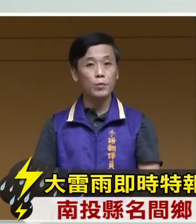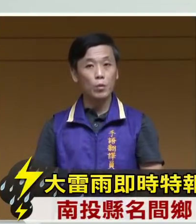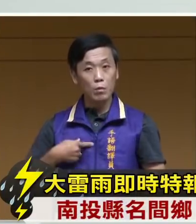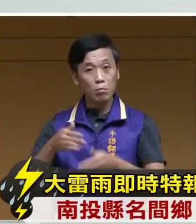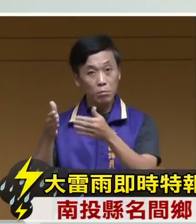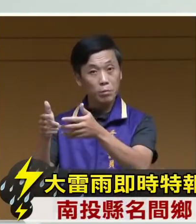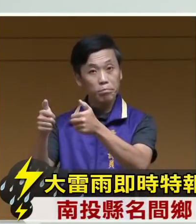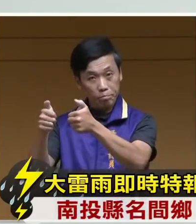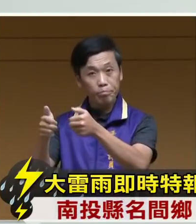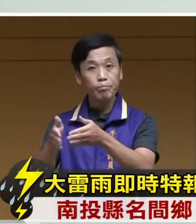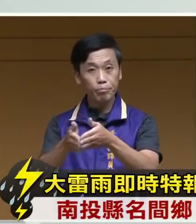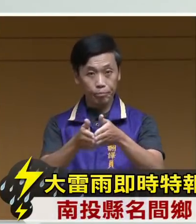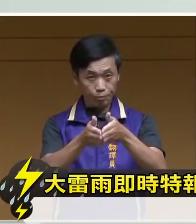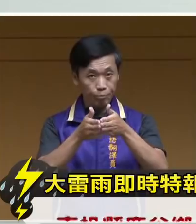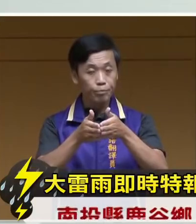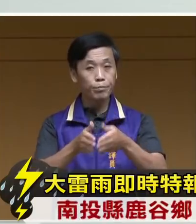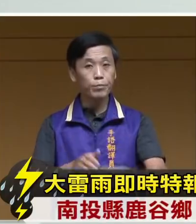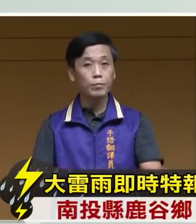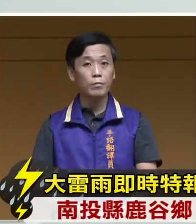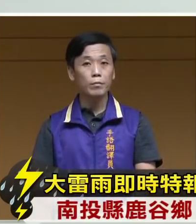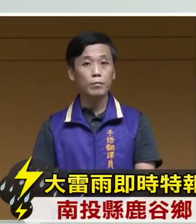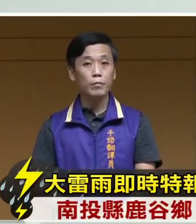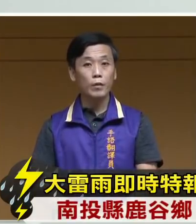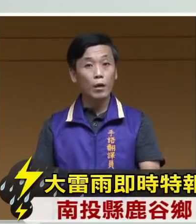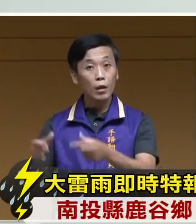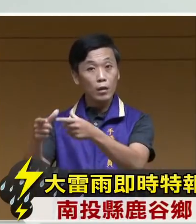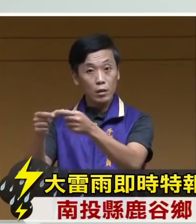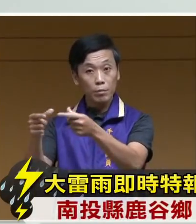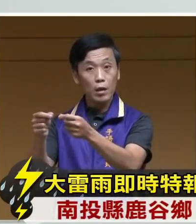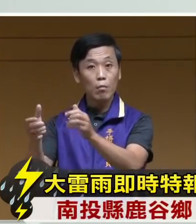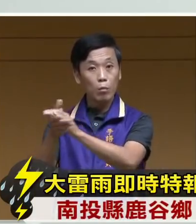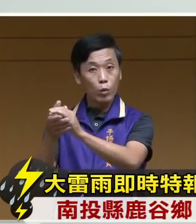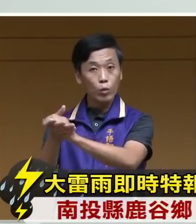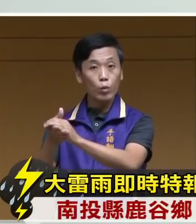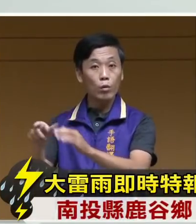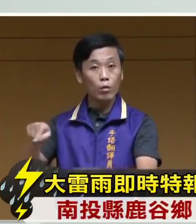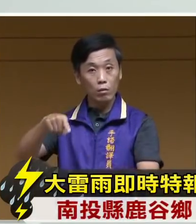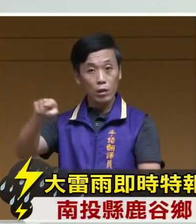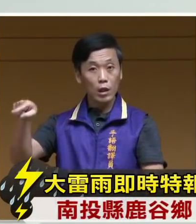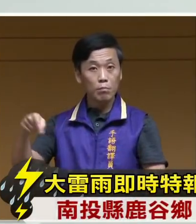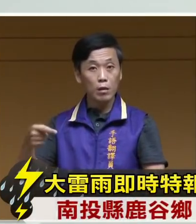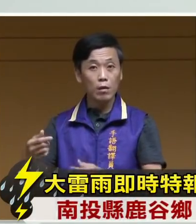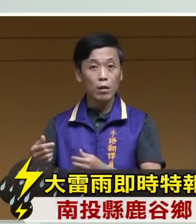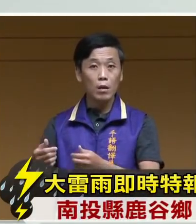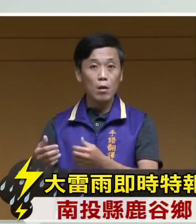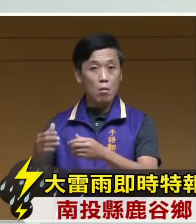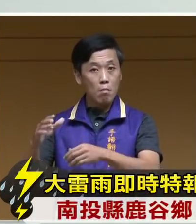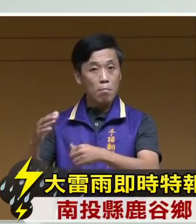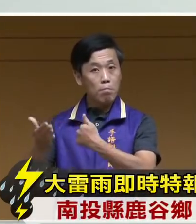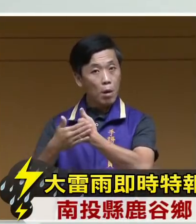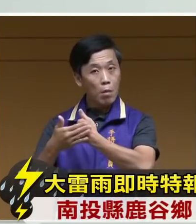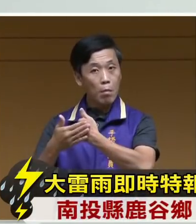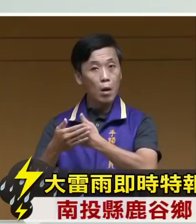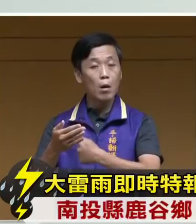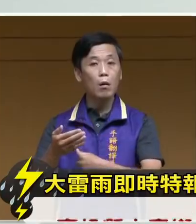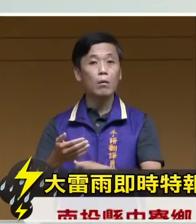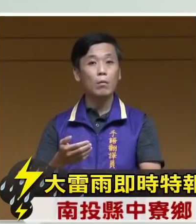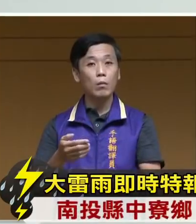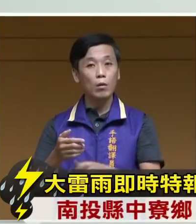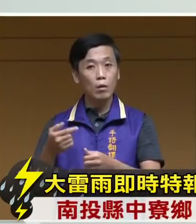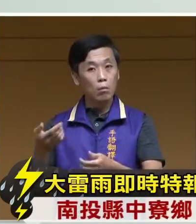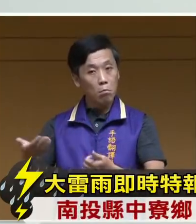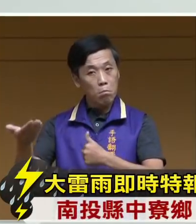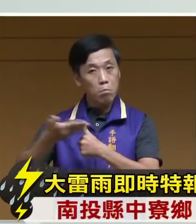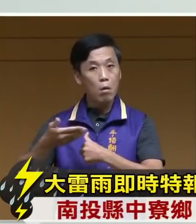谢，感谢日本朋友的患难相助，让我们觉得很温